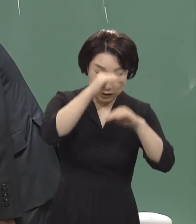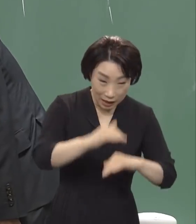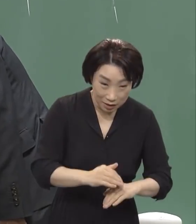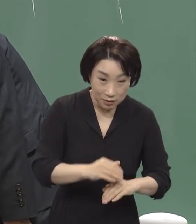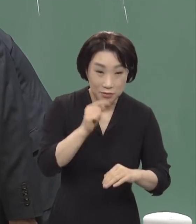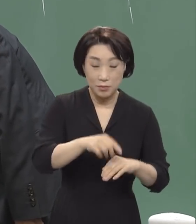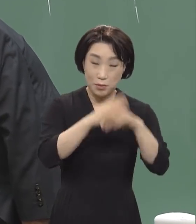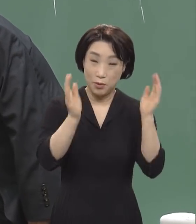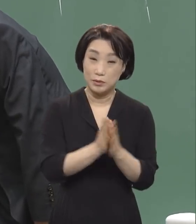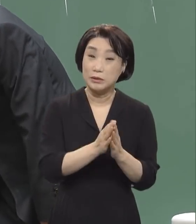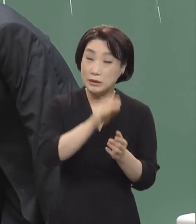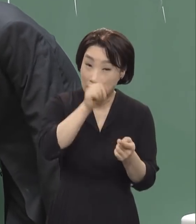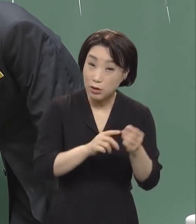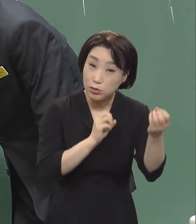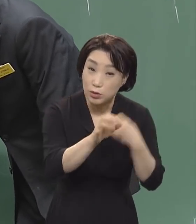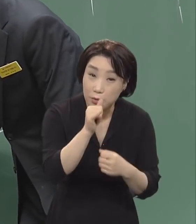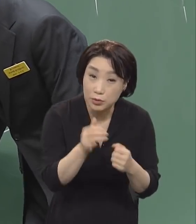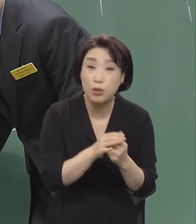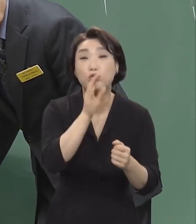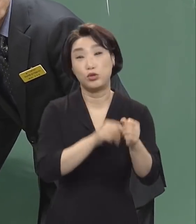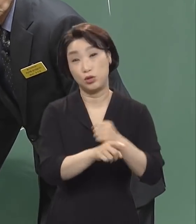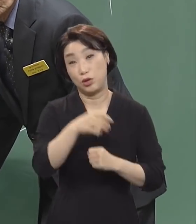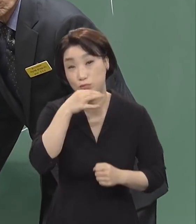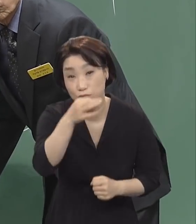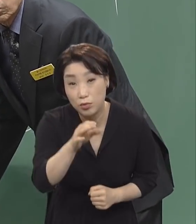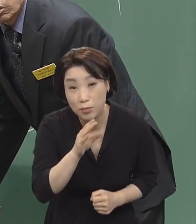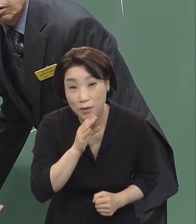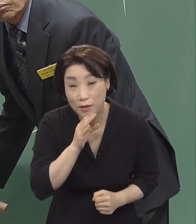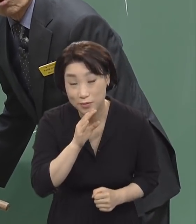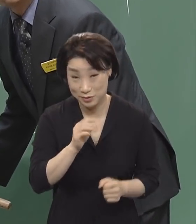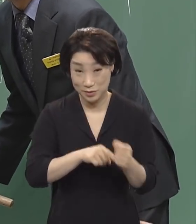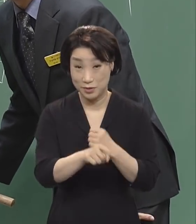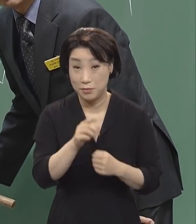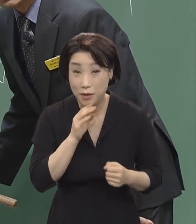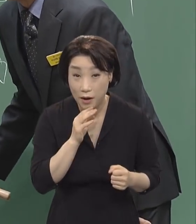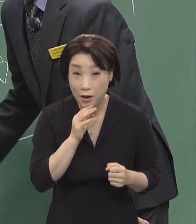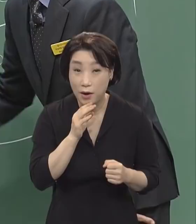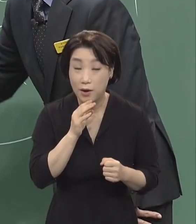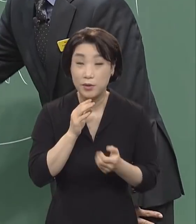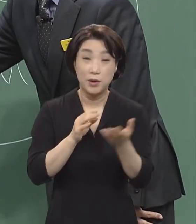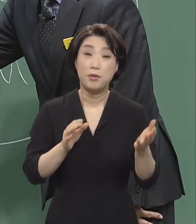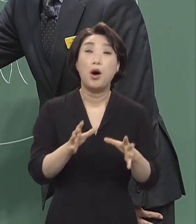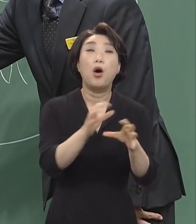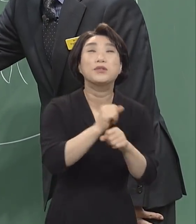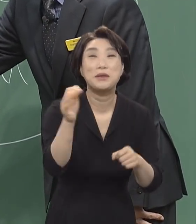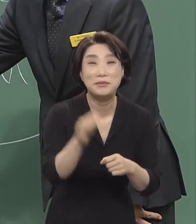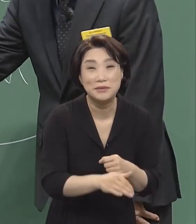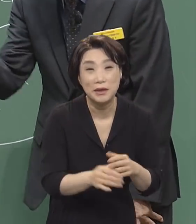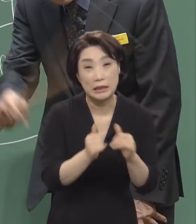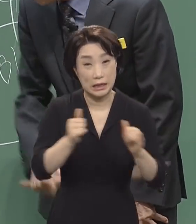진리여, 진리여 아니여? 진리여. 아, 진리여. 그럼 언제부터 인간이 태어나면서 지금까지